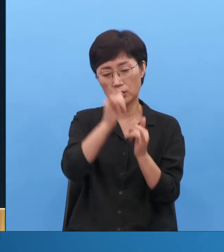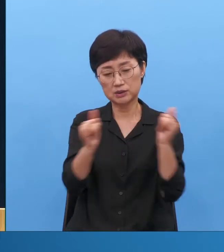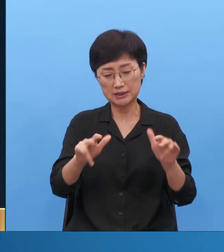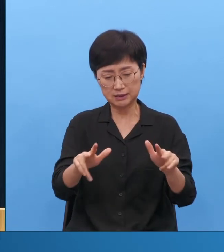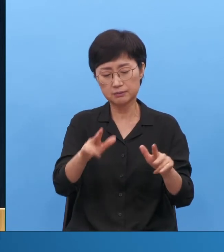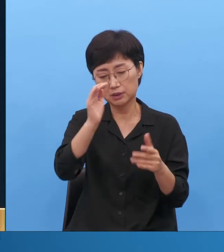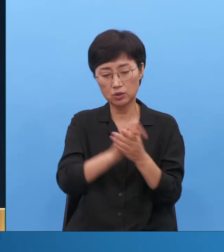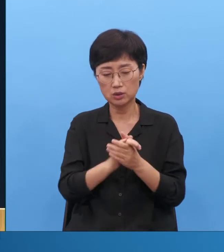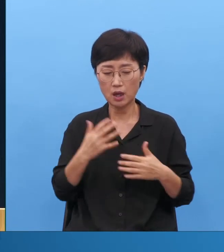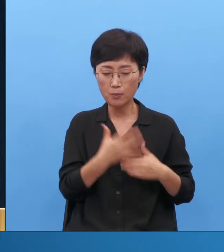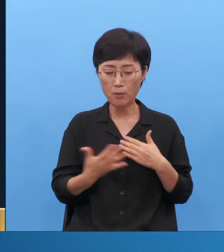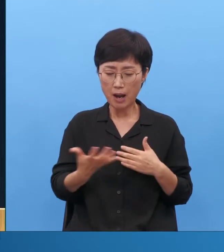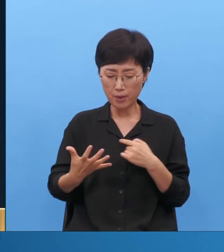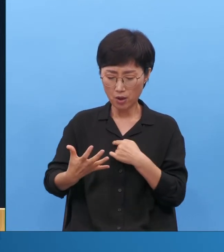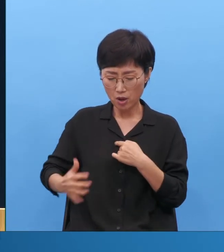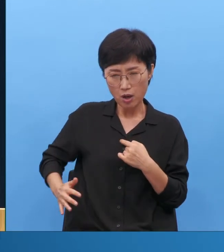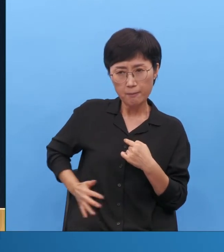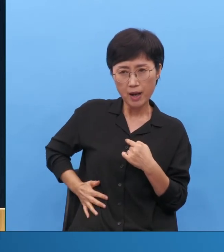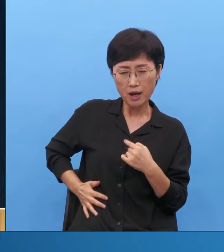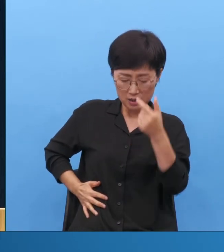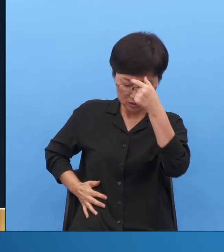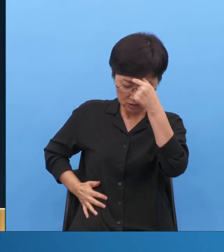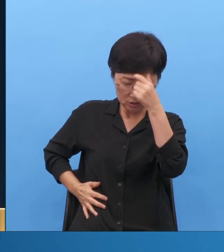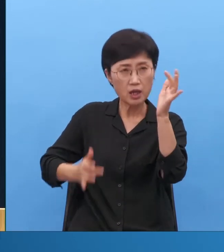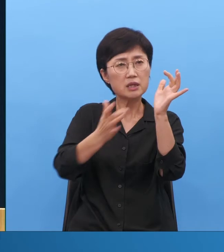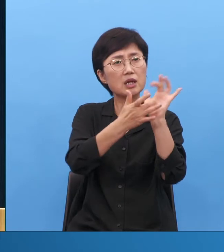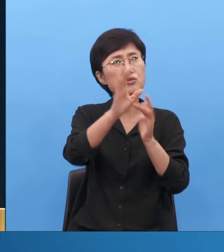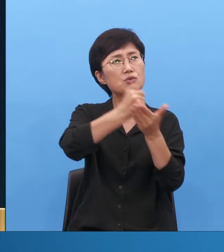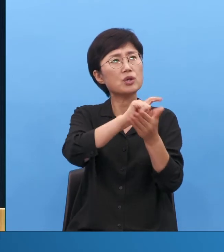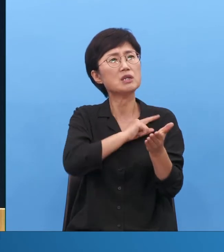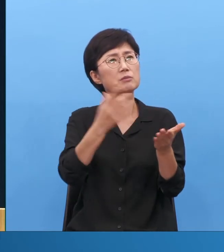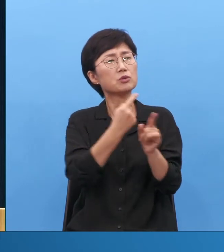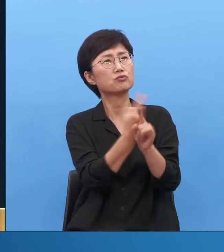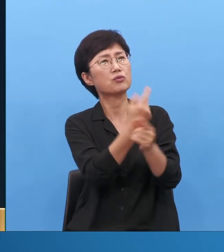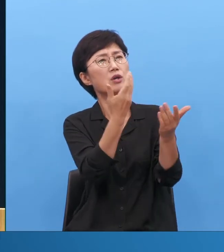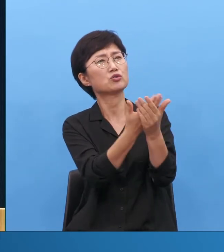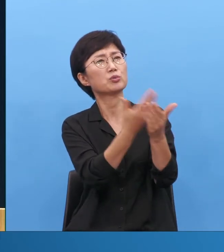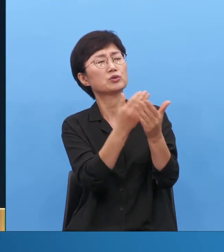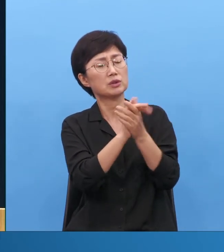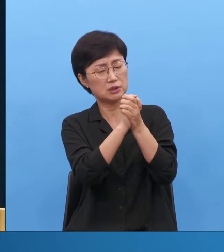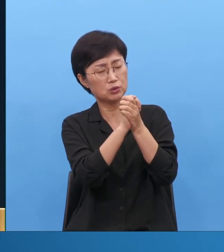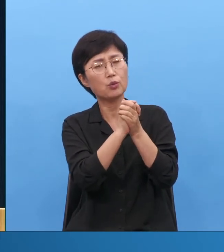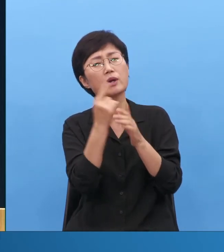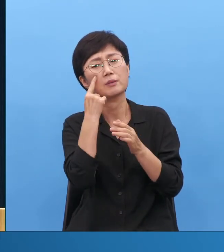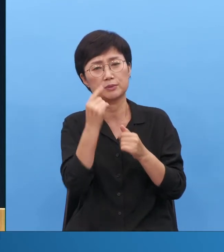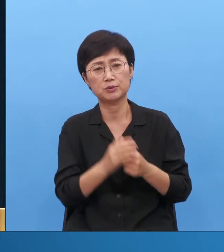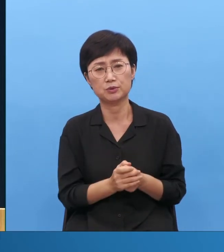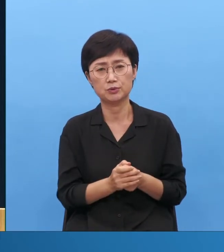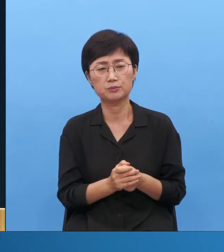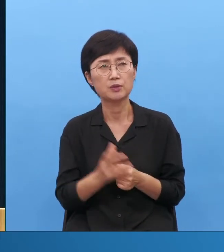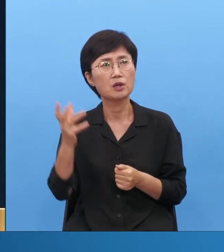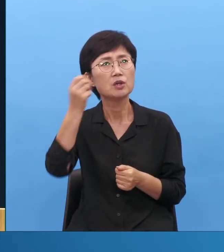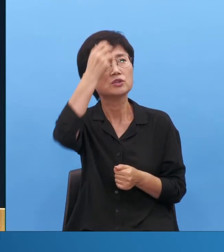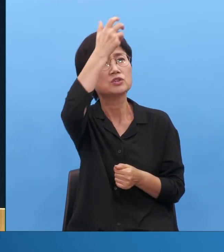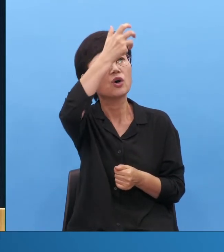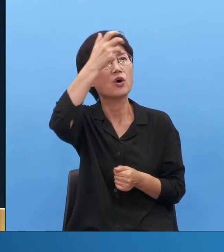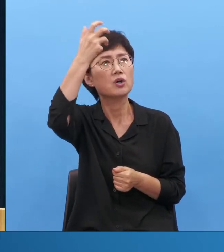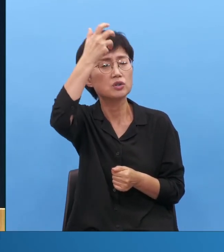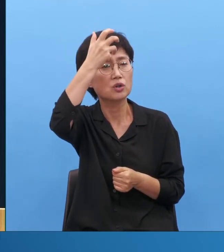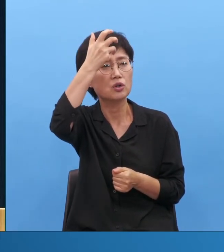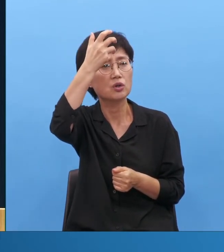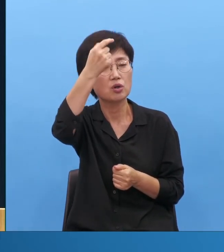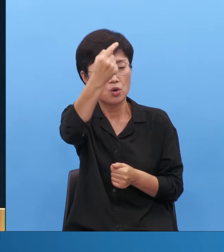얹고 예수 그리스도 이름으로 기도해 보세요. Those who are sick, lay your hands on where you're sick and pray in the name of Jesus Christ. 주의 성령으로 나를